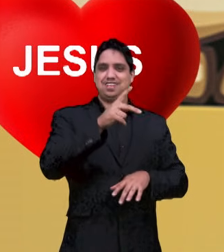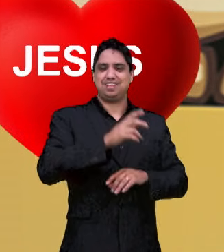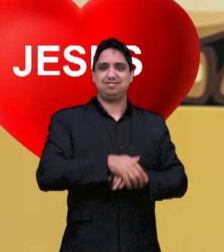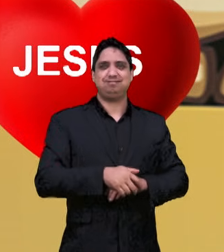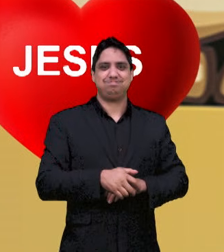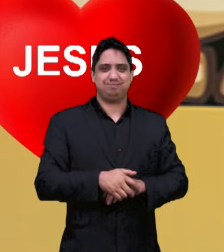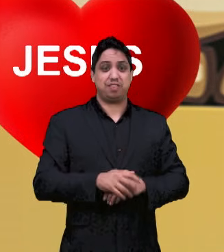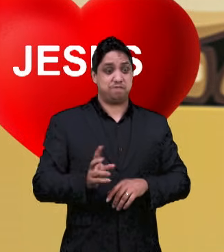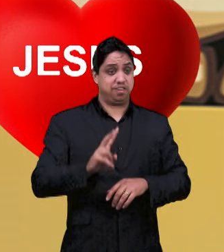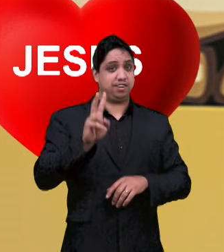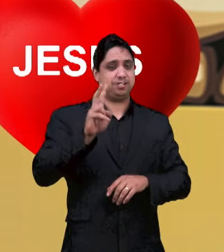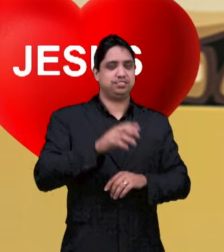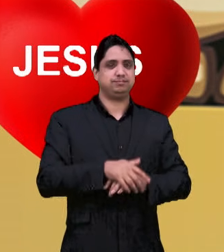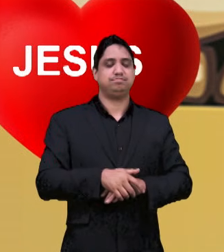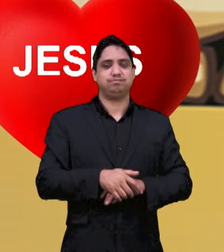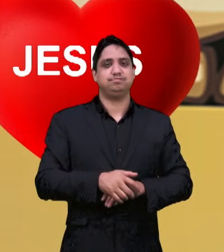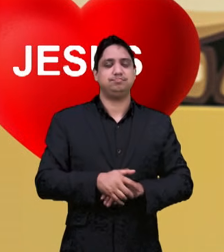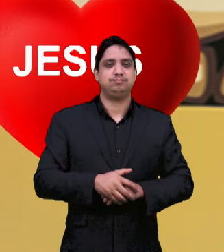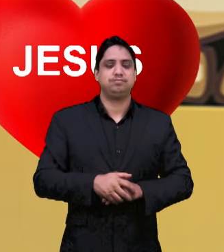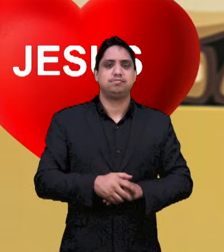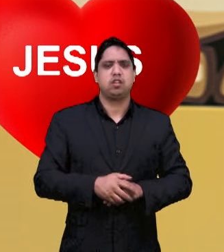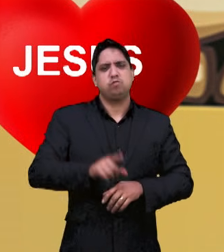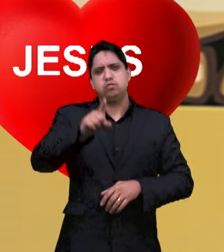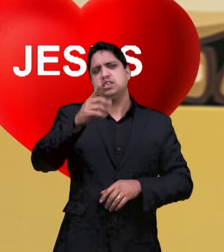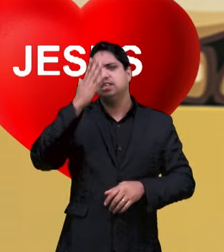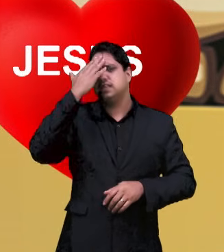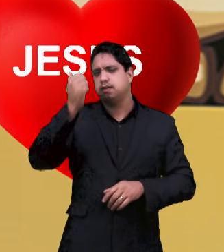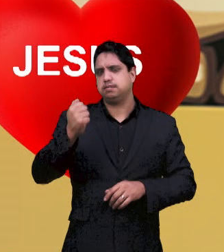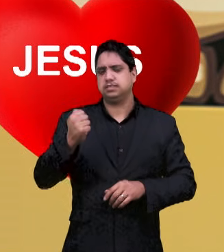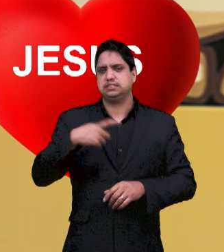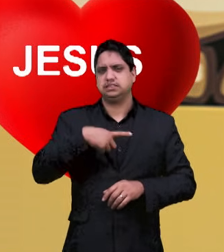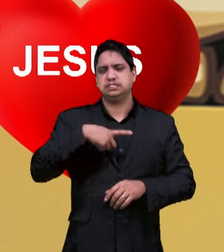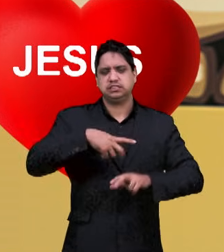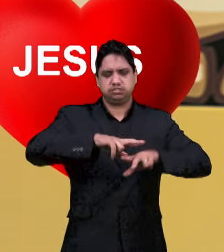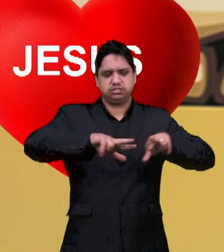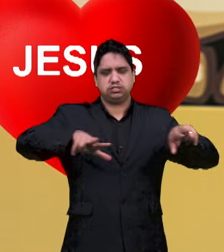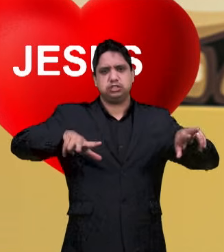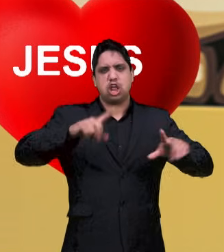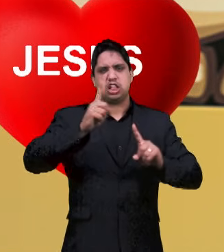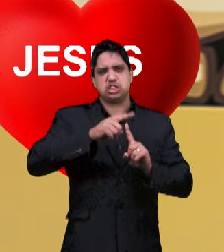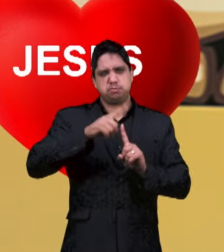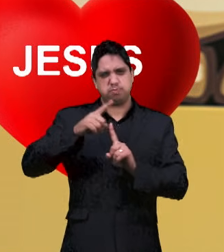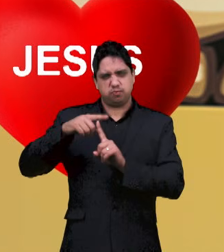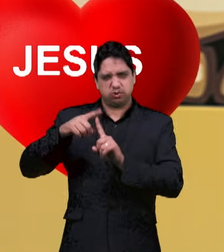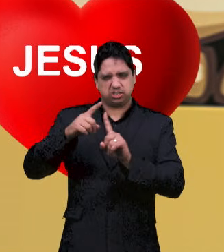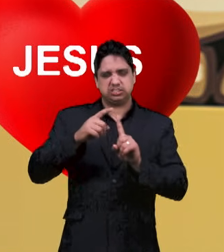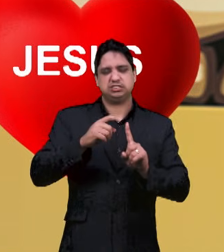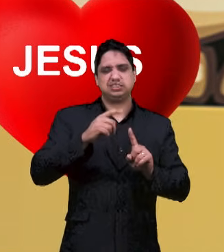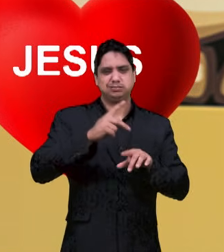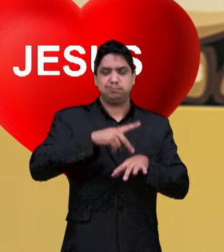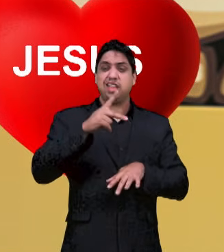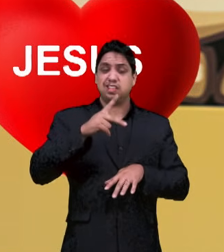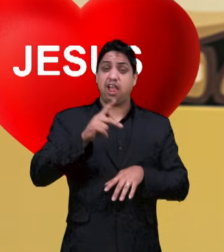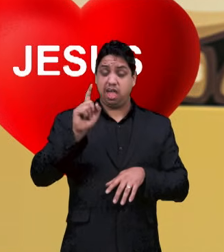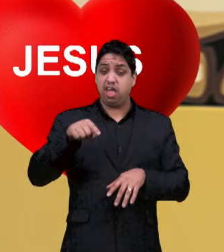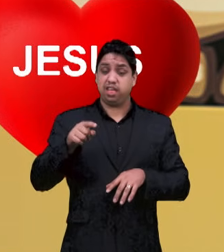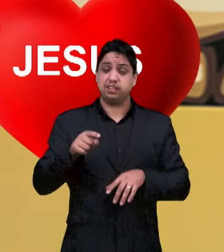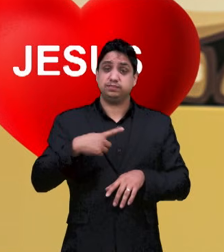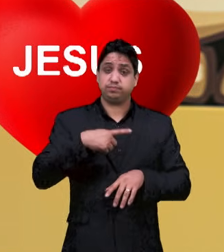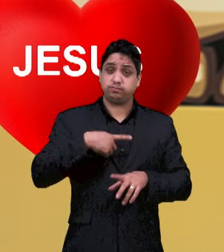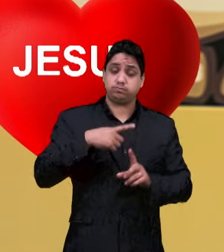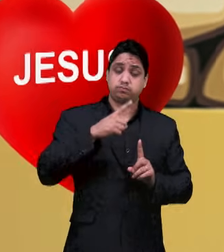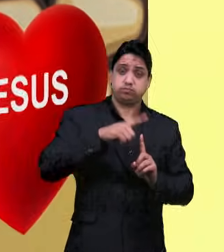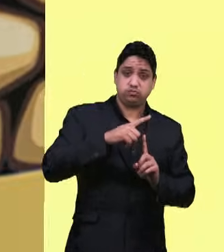perle valeuse. Vous savez qu'il existe plusieurs types de perles? Oui, c'est ça. Il